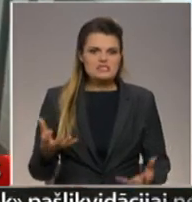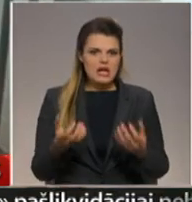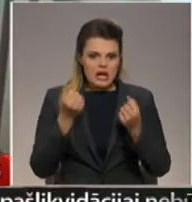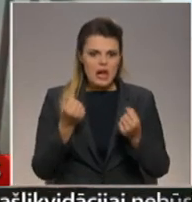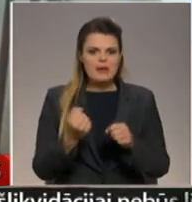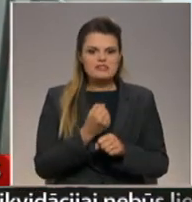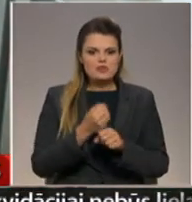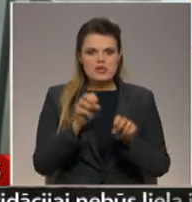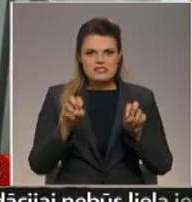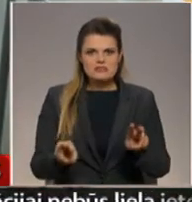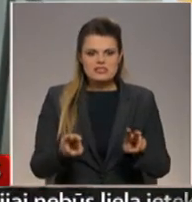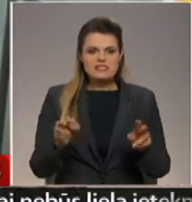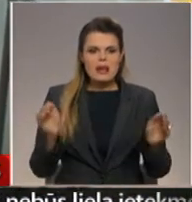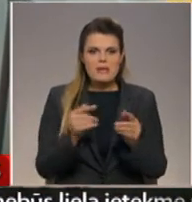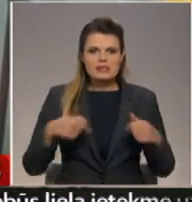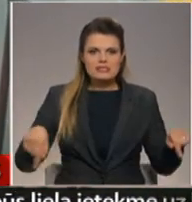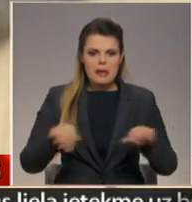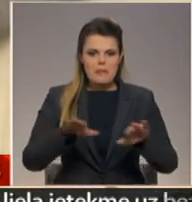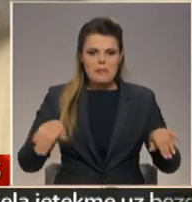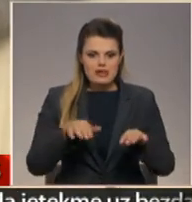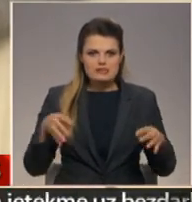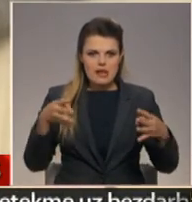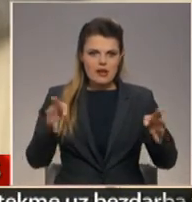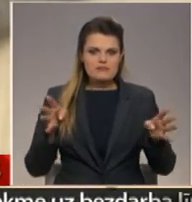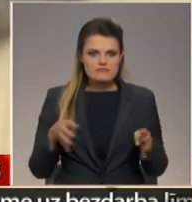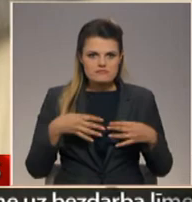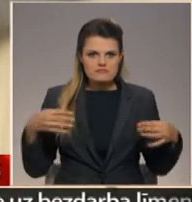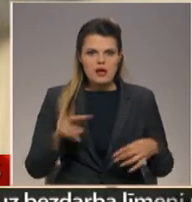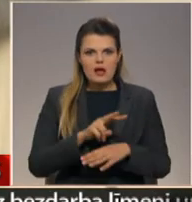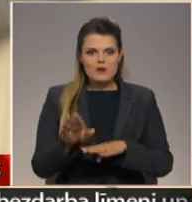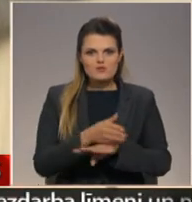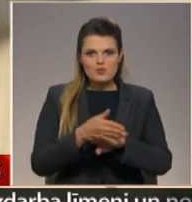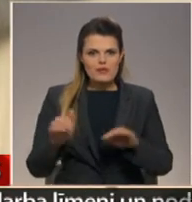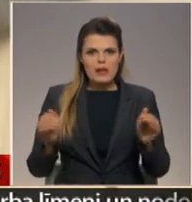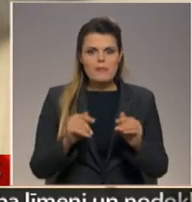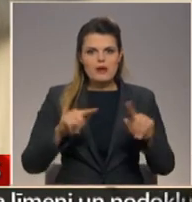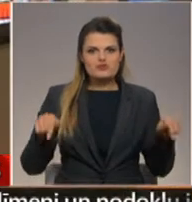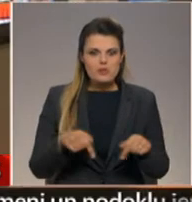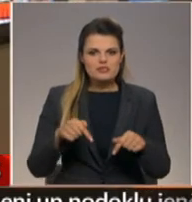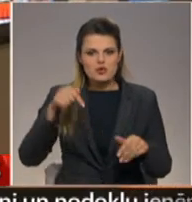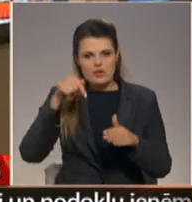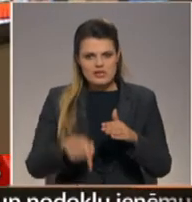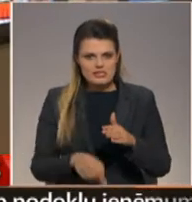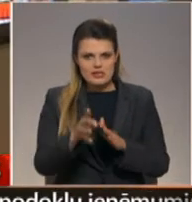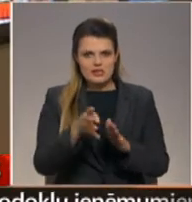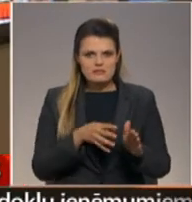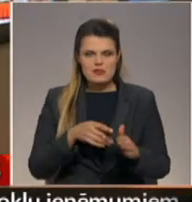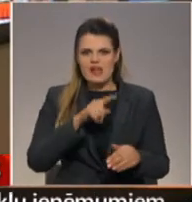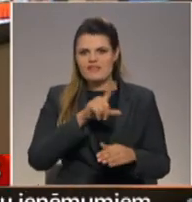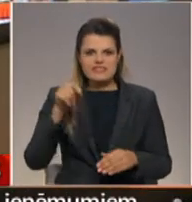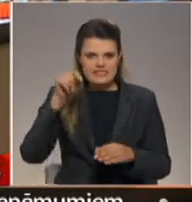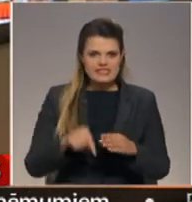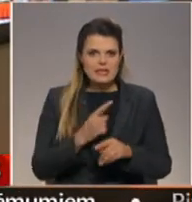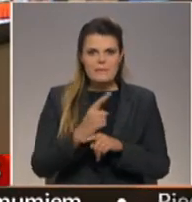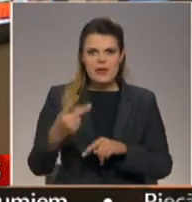Izgatavota speciāli mazajām baseinām nodološā siena, kas nodala mazo baseinu dziļo galu, dziļākais, kas mums ir